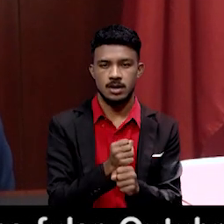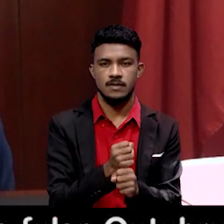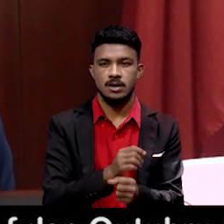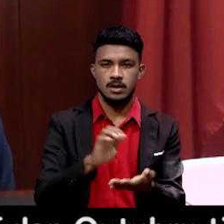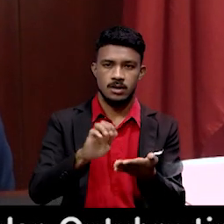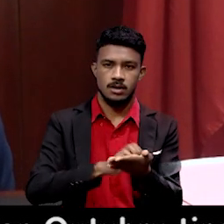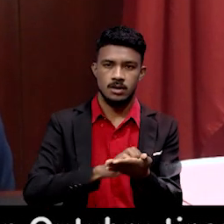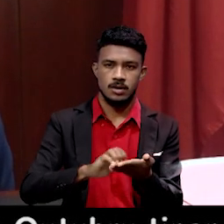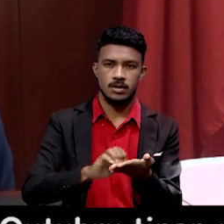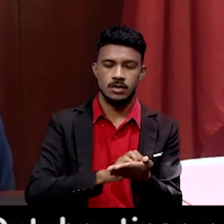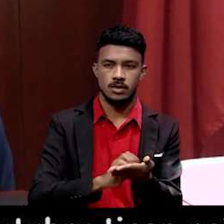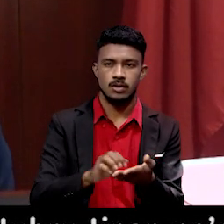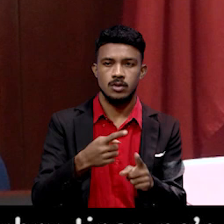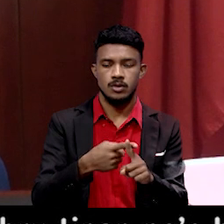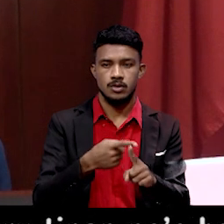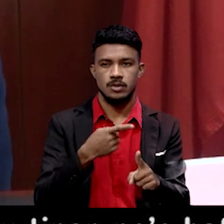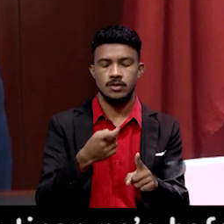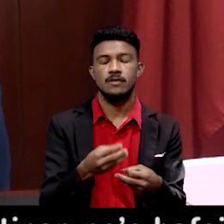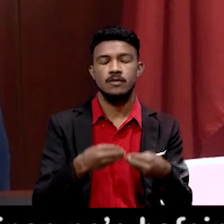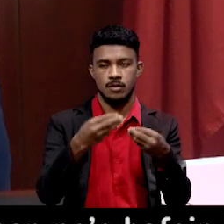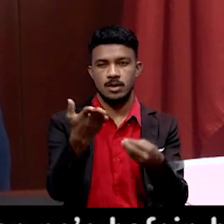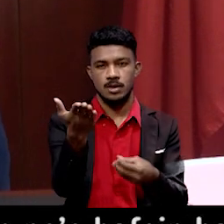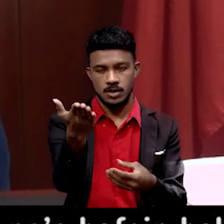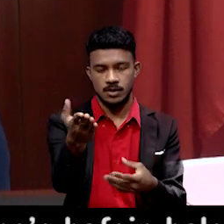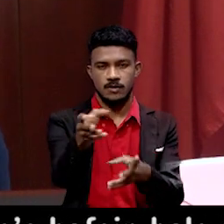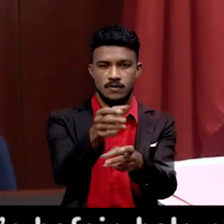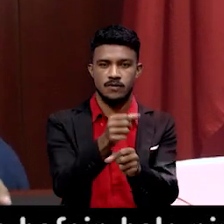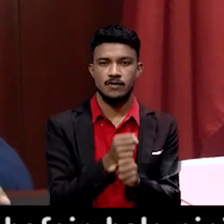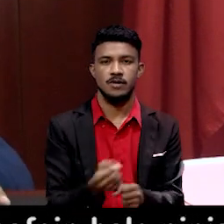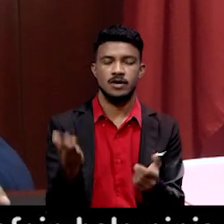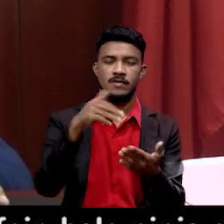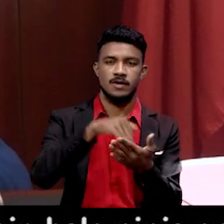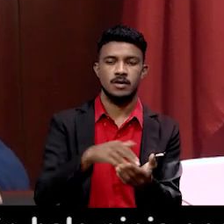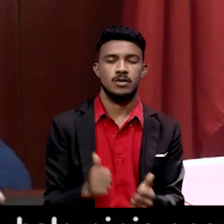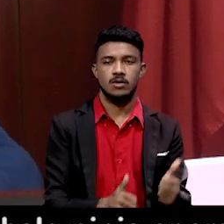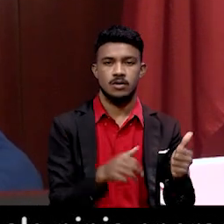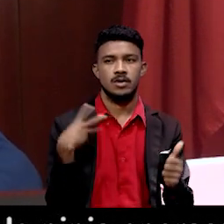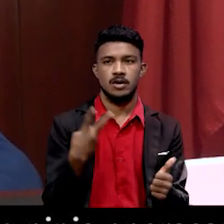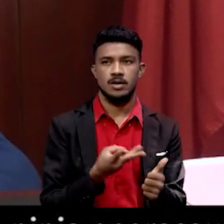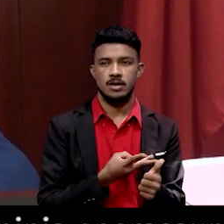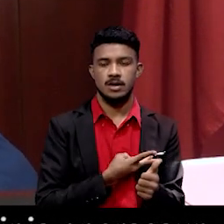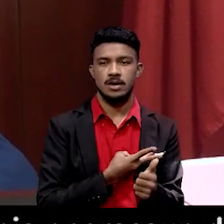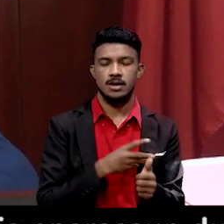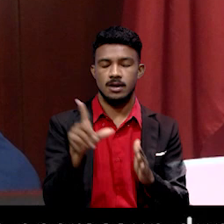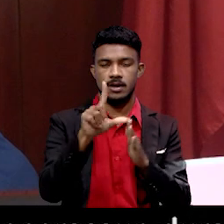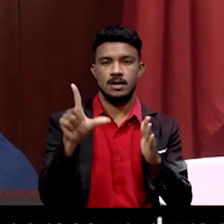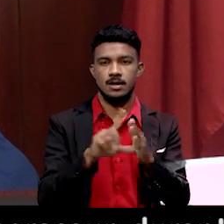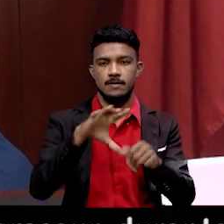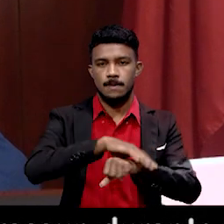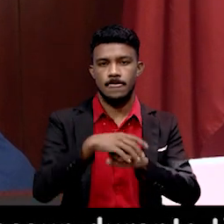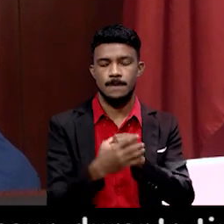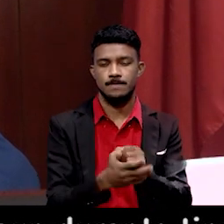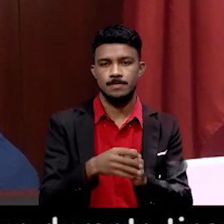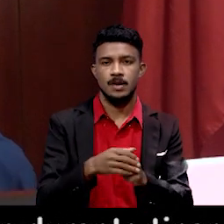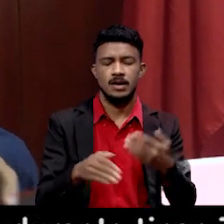lisensa atriasamos investimento fobaniane dara hikasfali. Mebe tuir ita terras e propriedades liutinan ida to